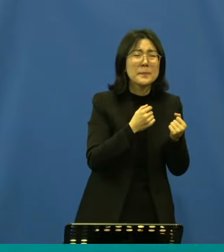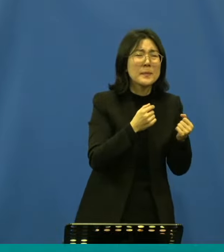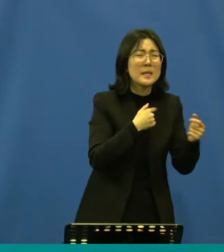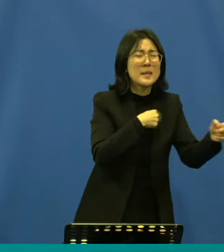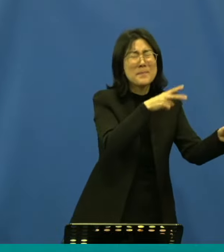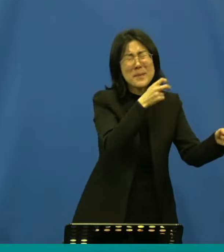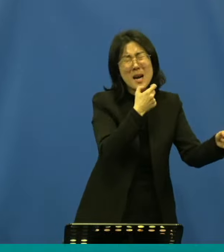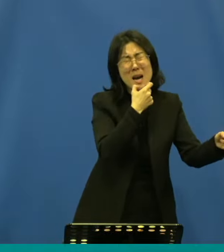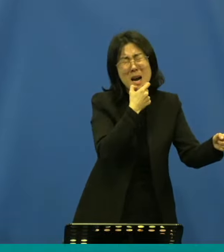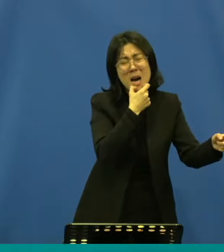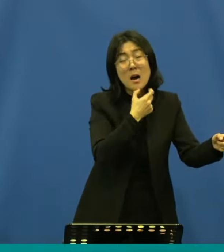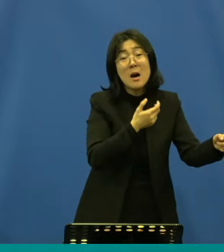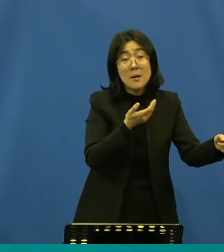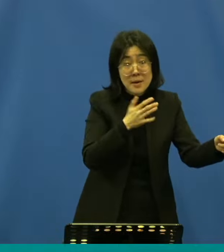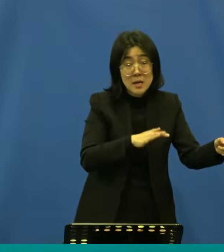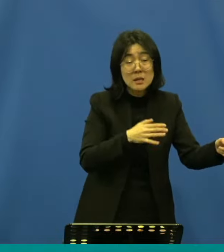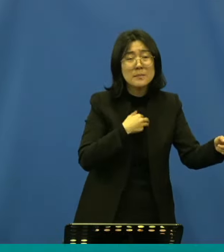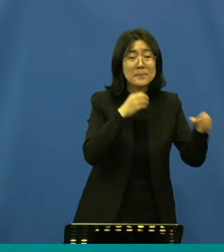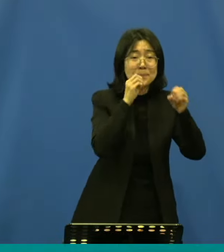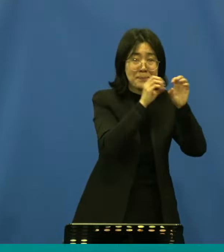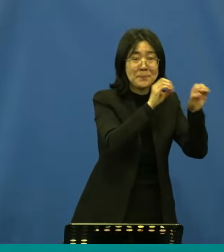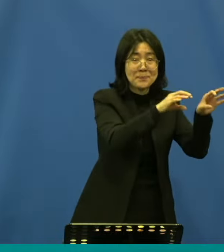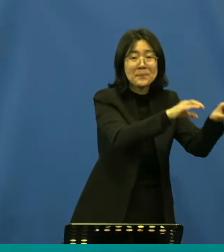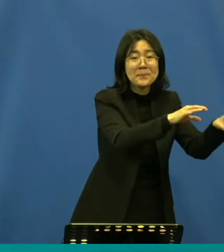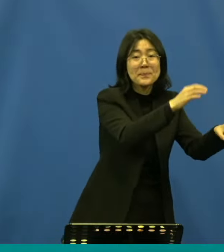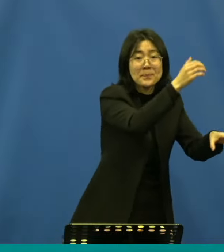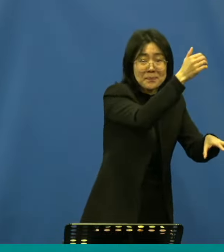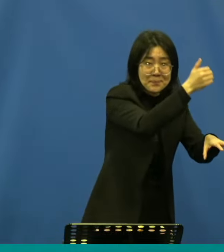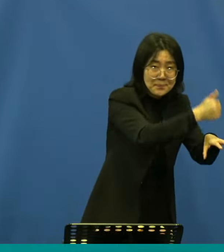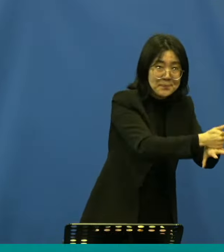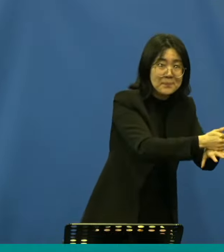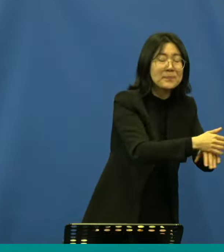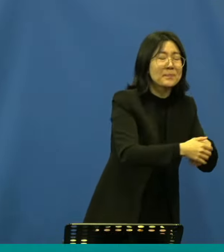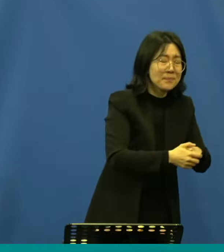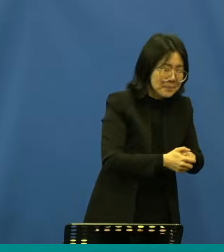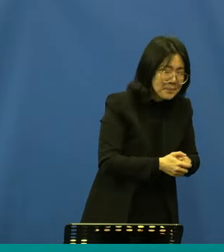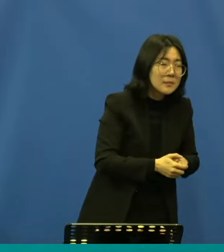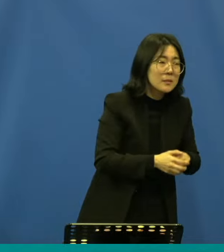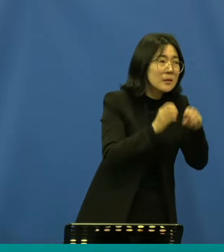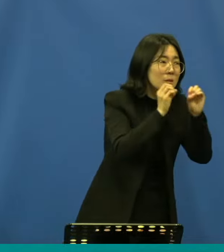여기에 따른 하나님의 칭찬, 인정, 보상.